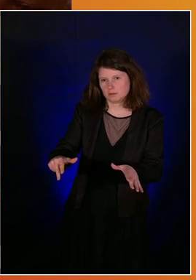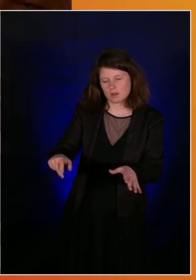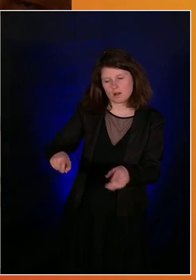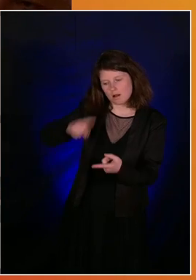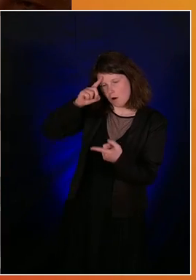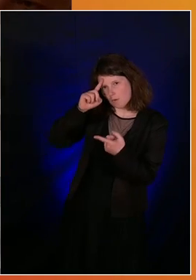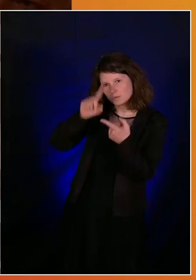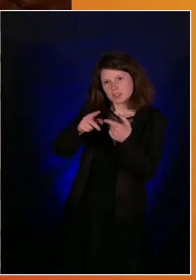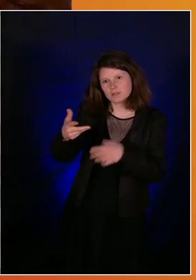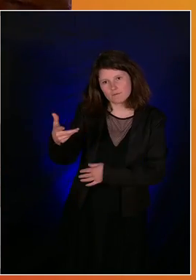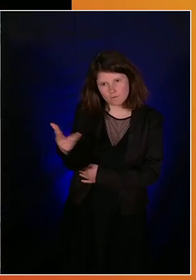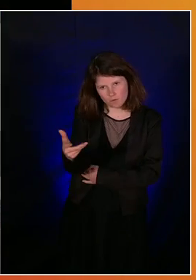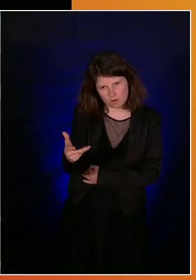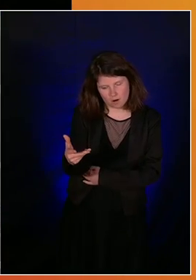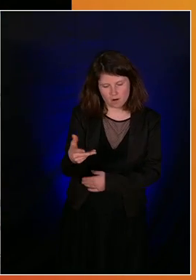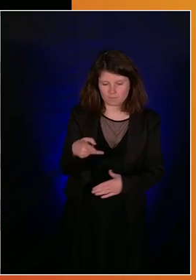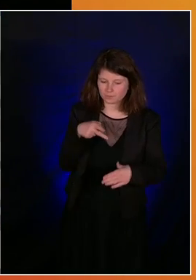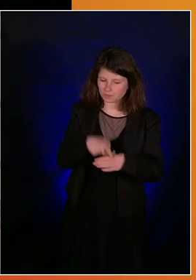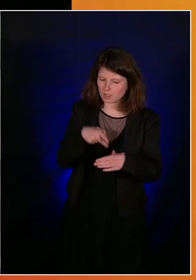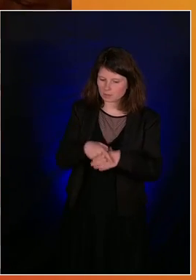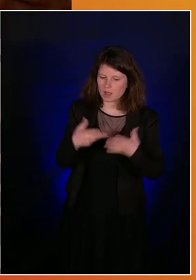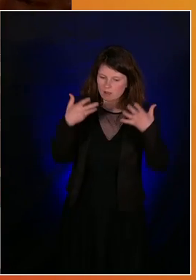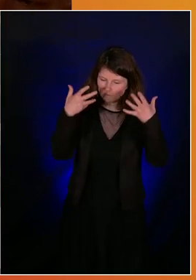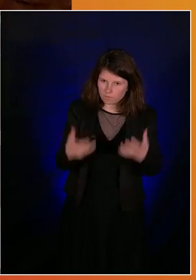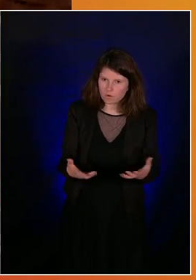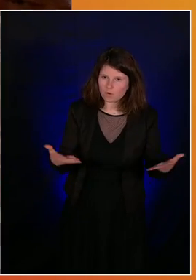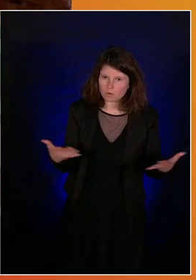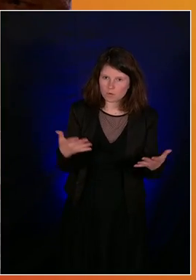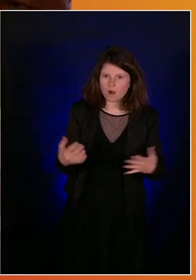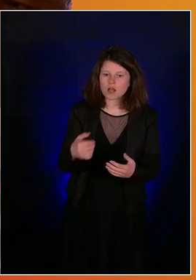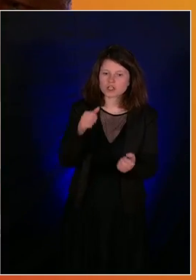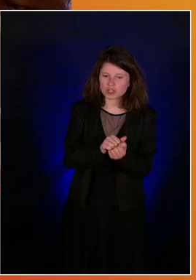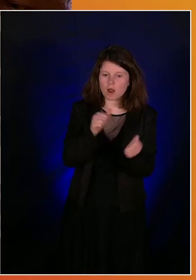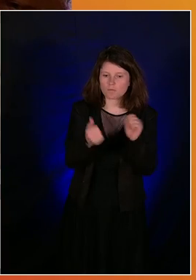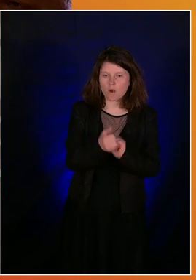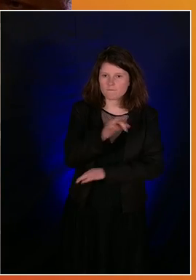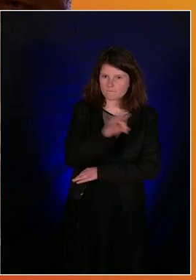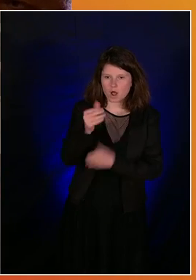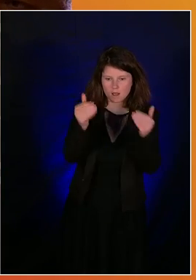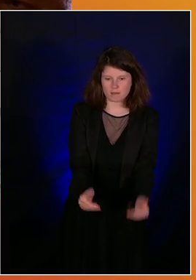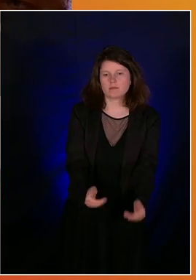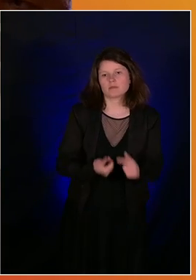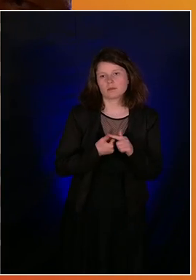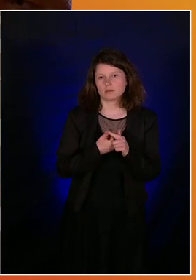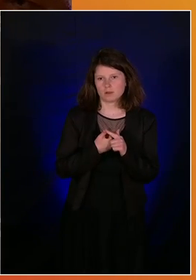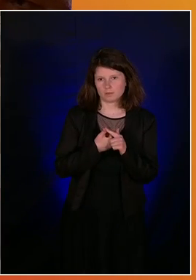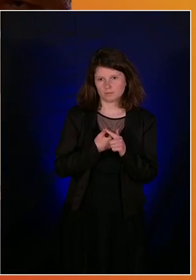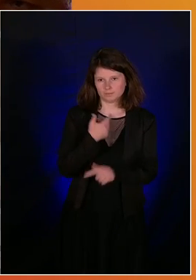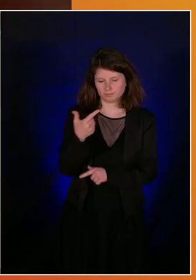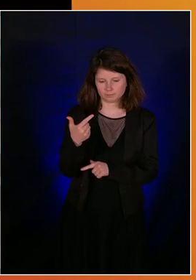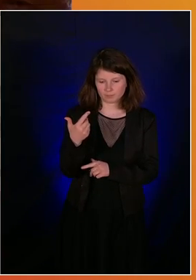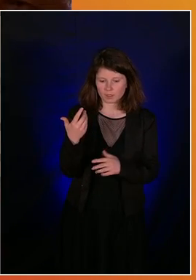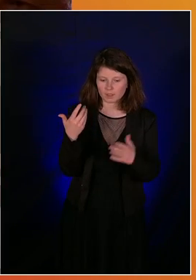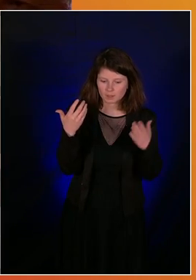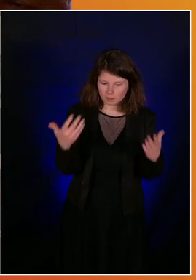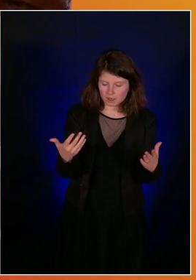obtenir au départ un moratoire sur l'arrêt du charbon en France un rapport de force a été